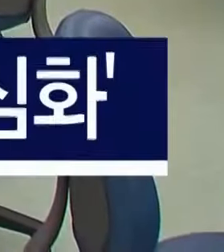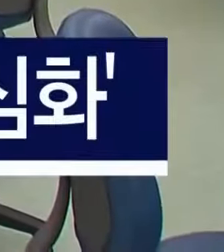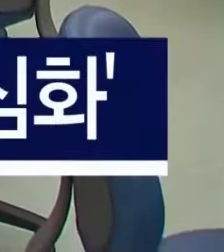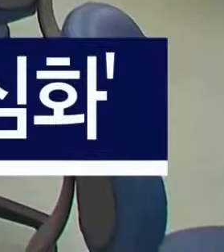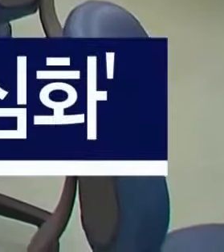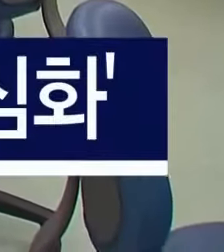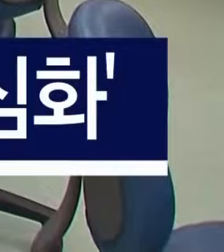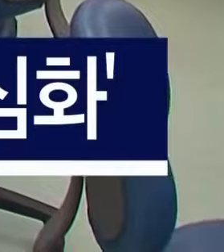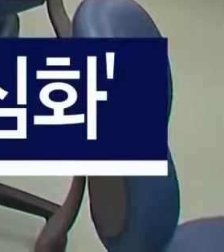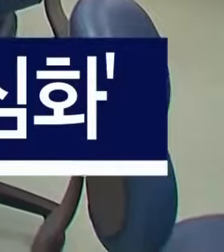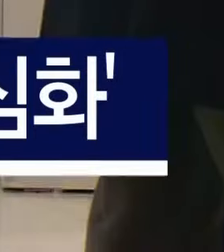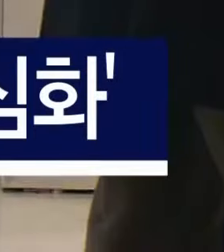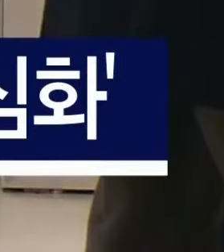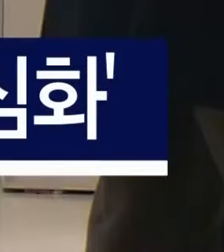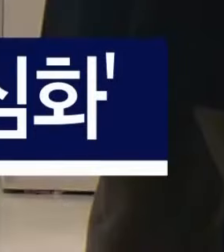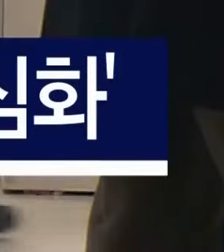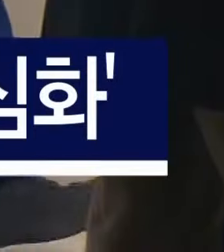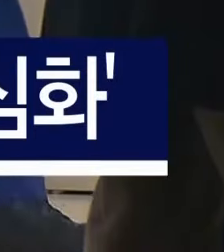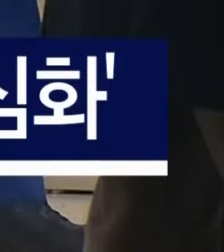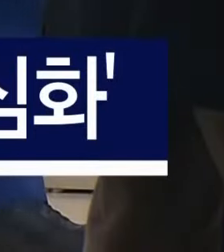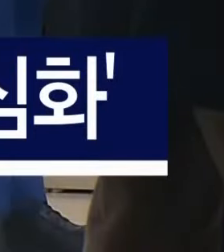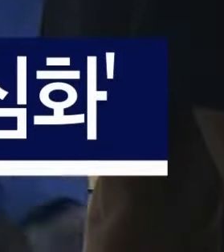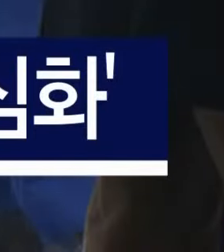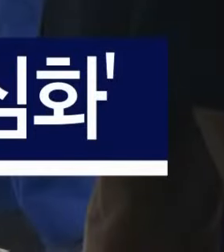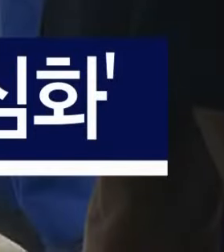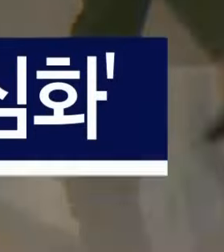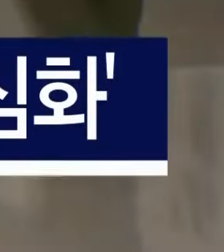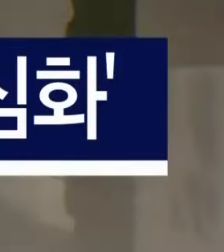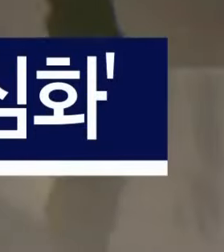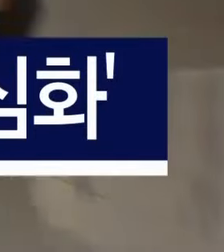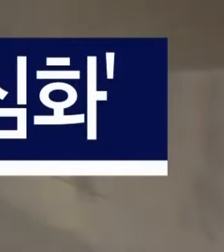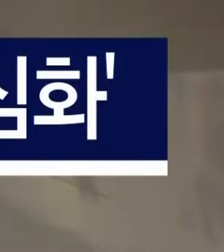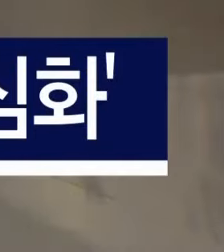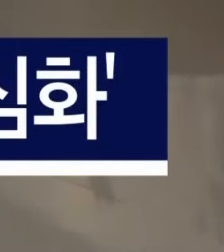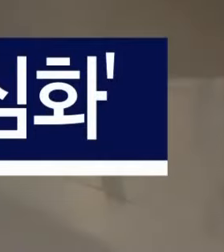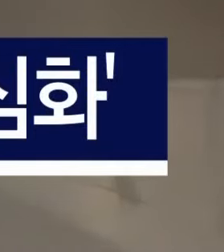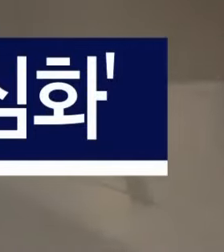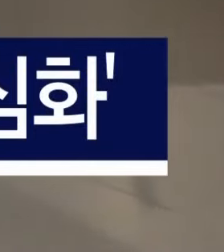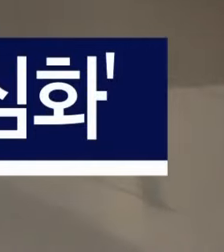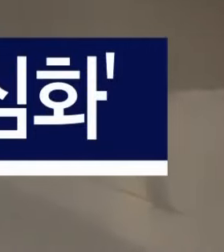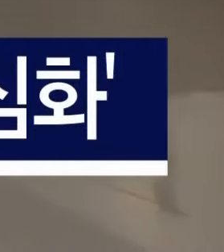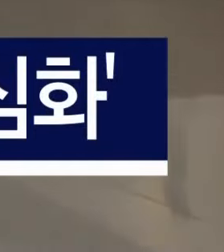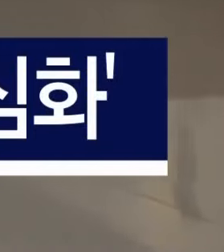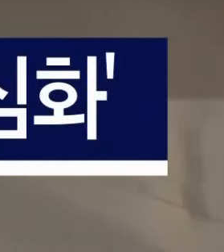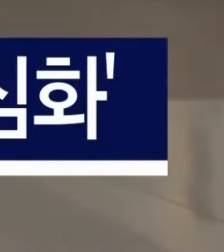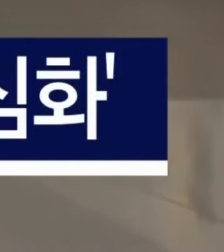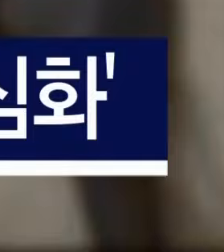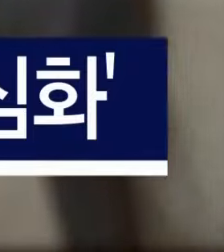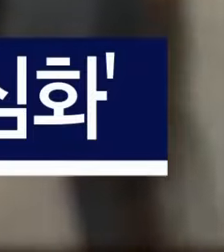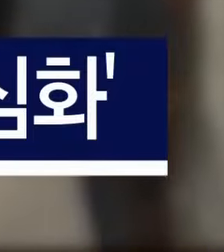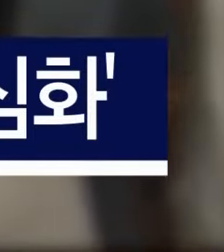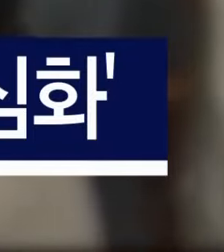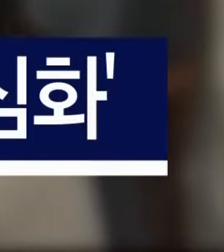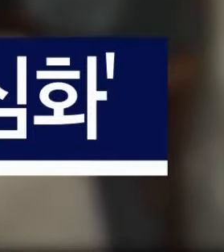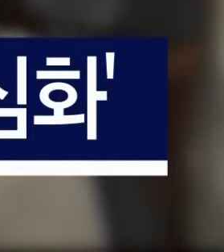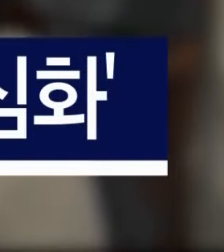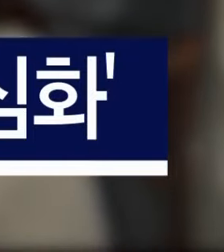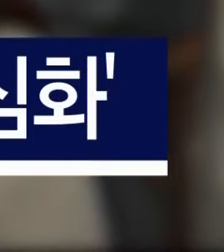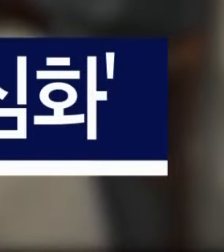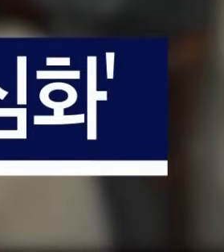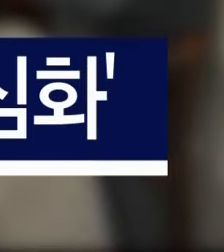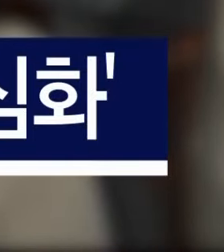하반기 전공의 모집이 시작된 가운데 지역 대학 병원의 경우 지원자가 많지 않을 것으로 보입니다. 의대